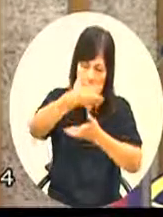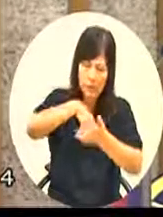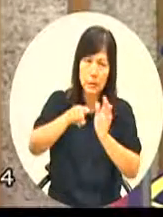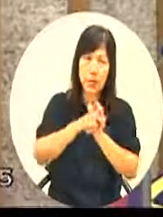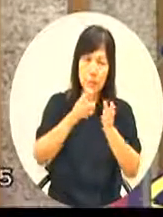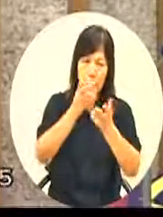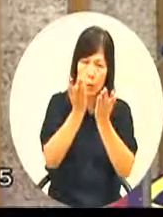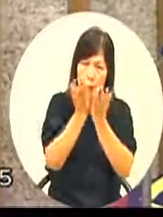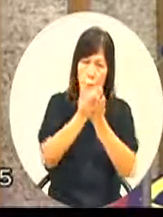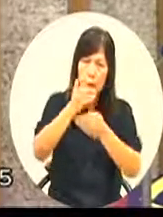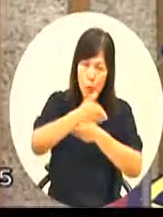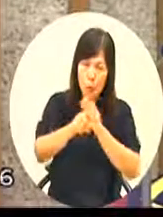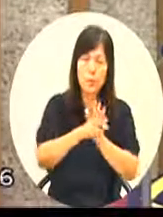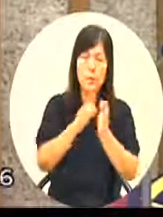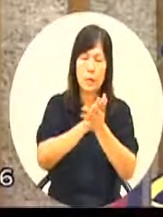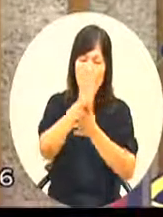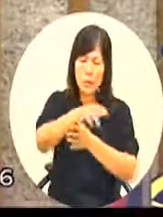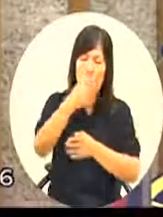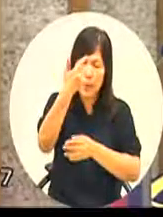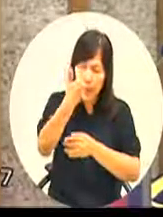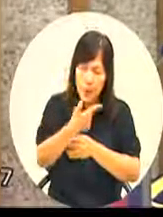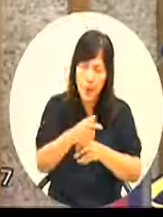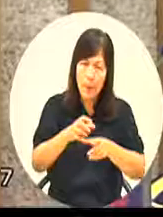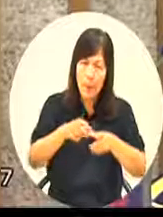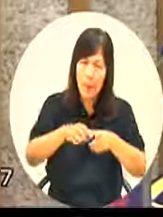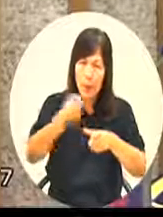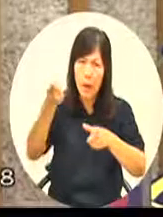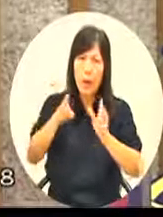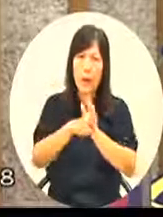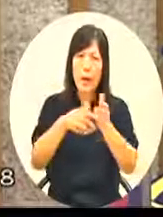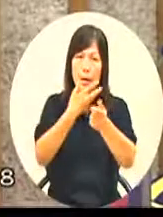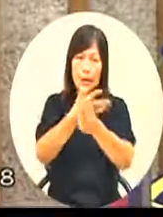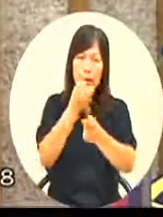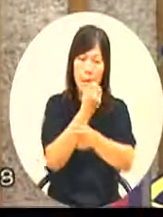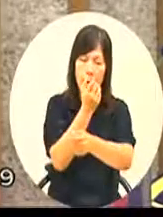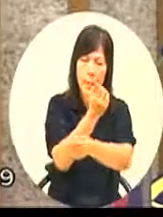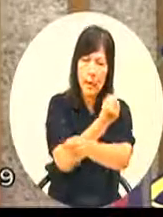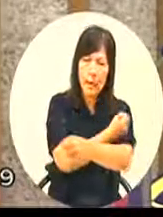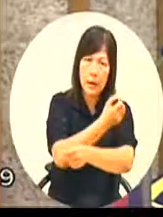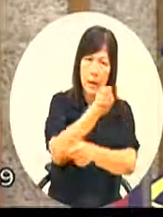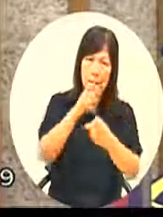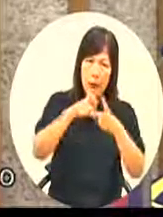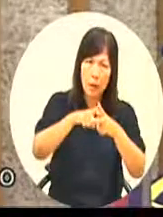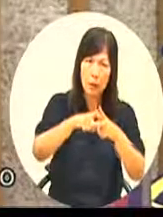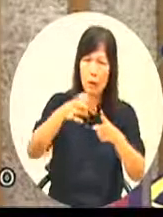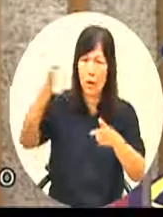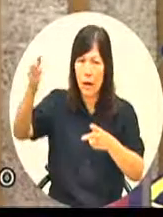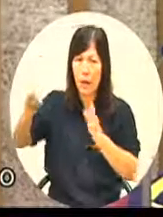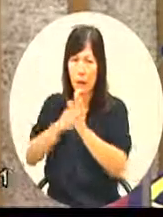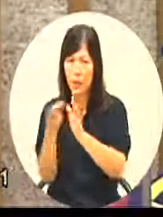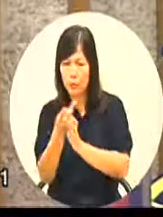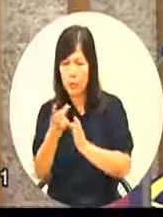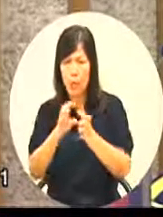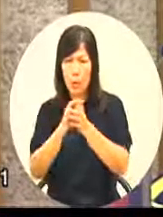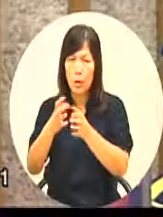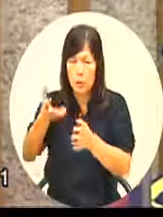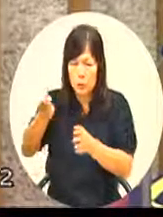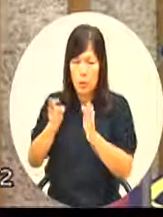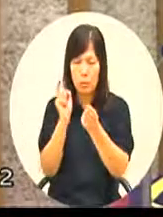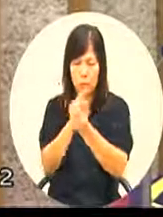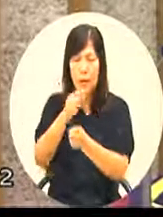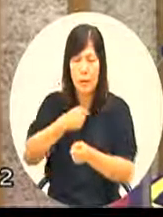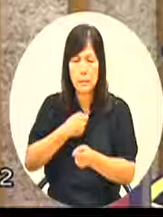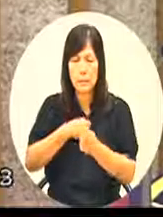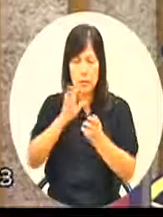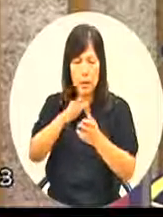我们可以再继续陆续的开放，然后让我们的市民朋友会有劳雇关系相关需要这个权益的一些了解的话，可以有